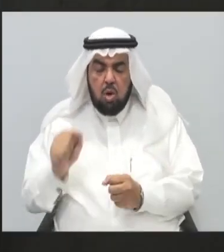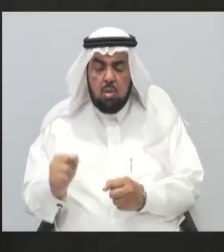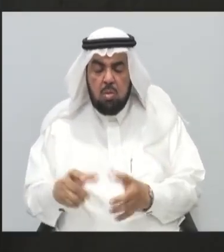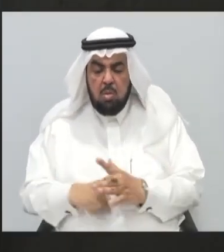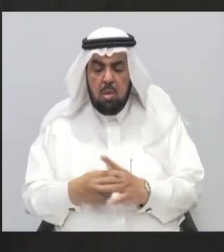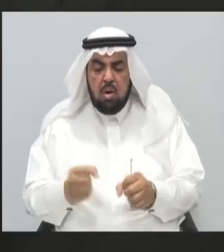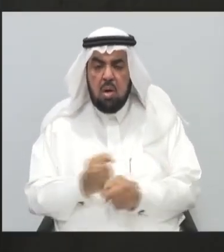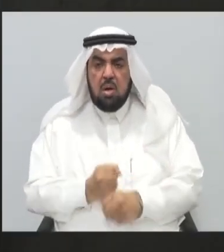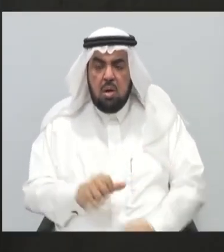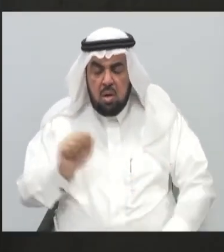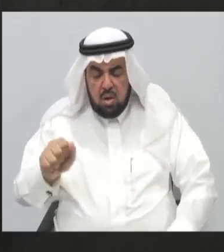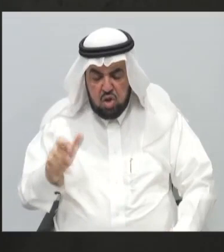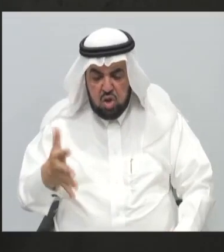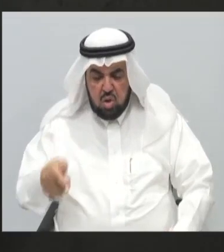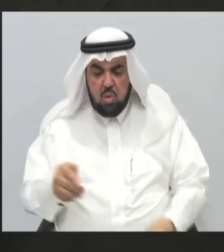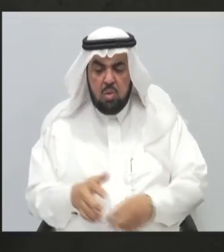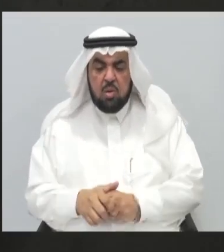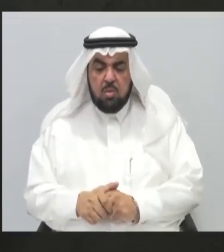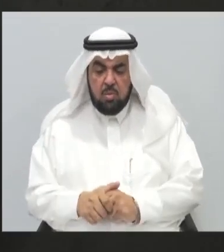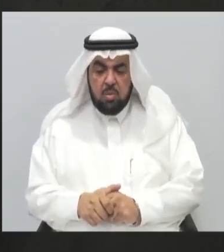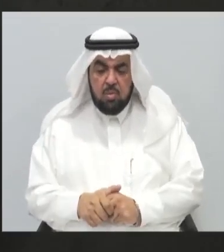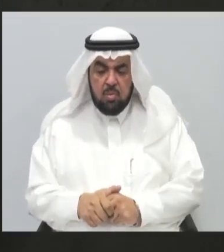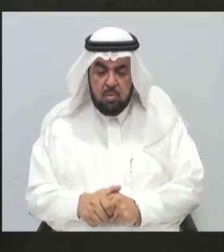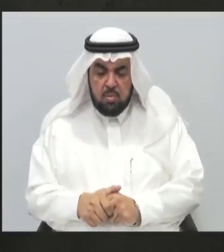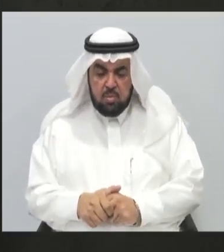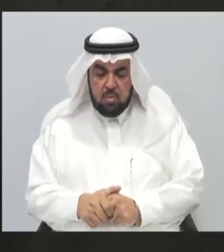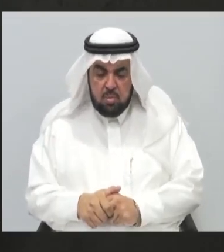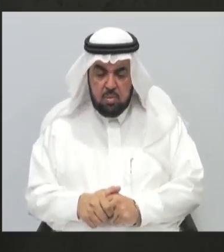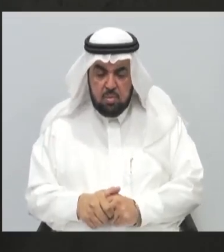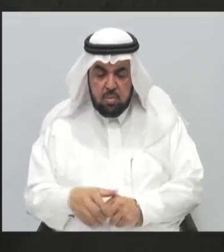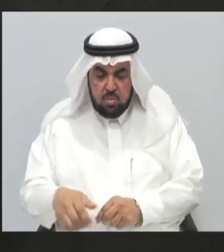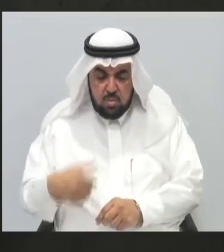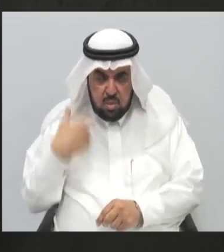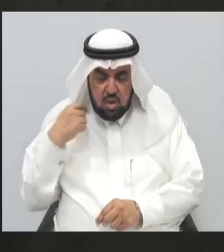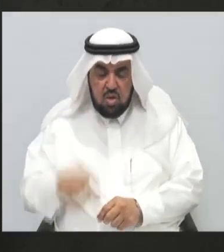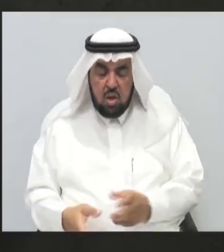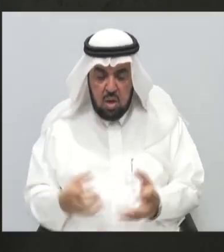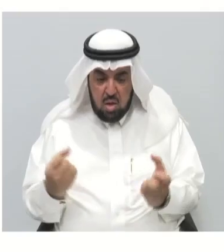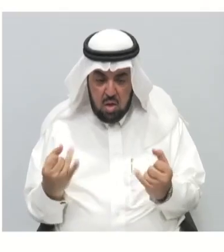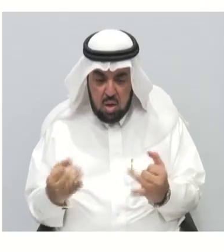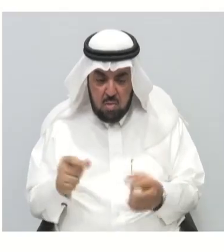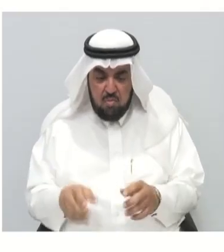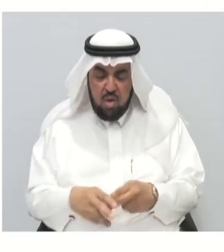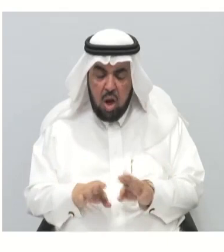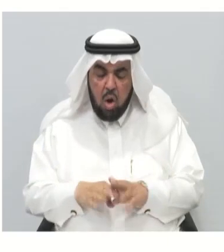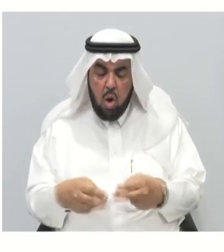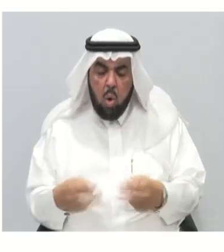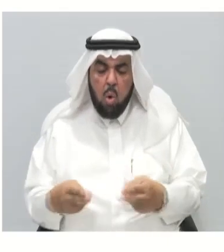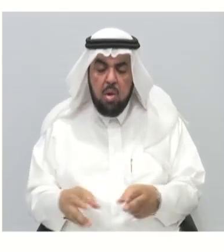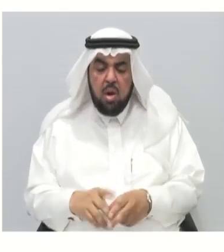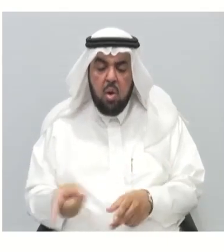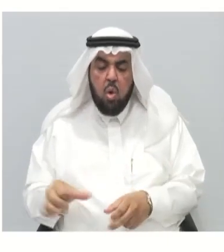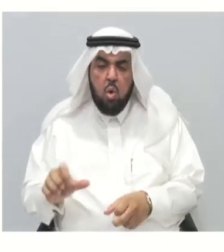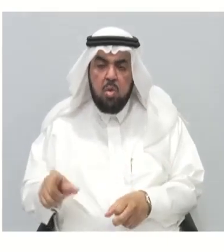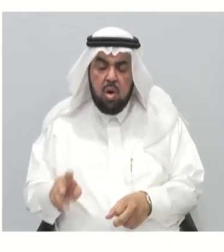بعمل حساب جديد له طبعا اذا كان لديك بالفعل حساب في الاوبن روبرتا لا يمكنك